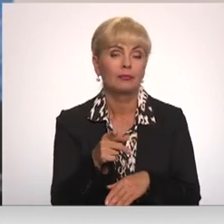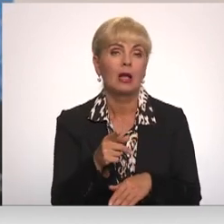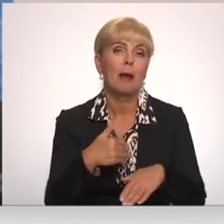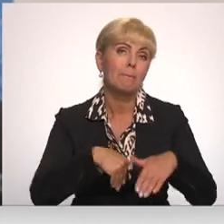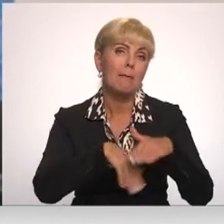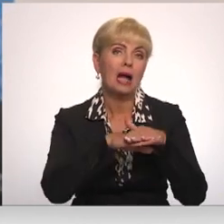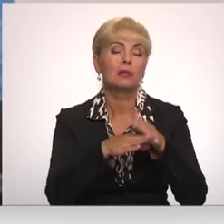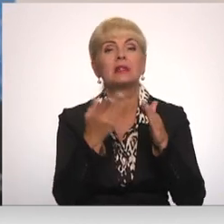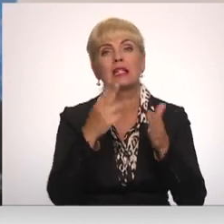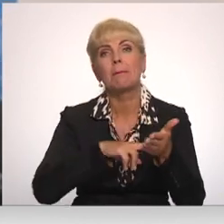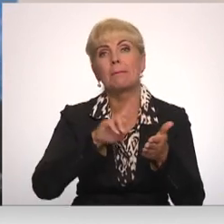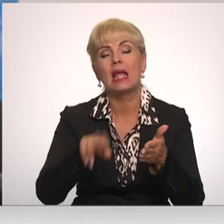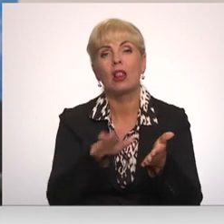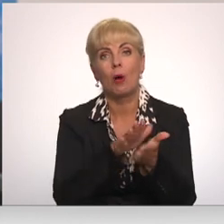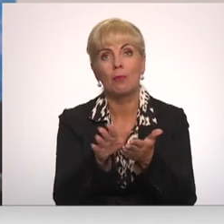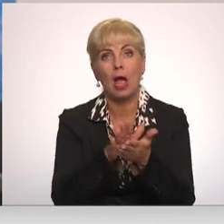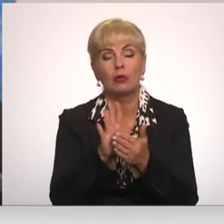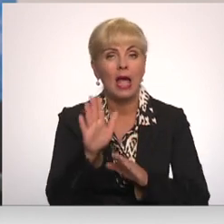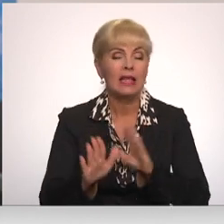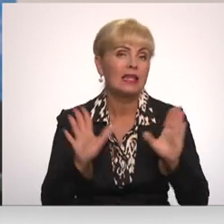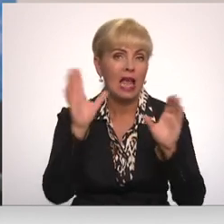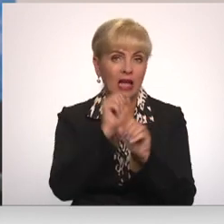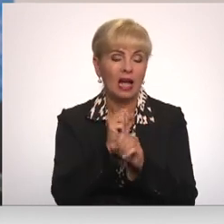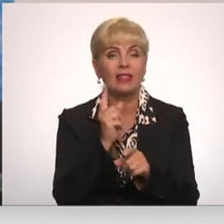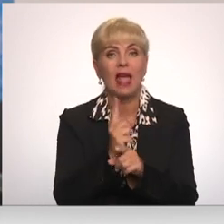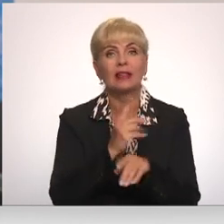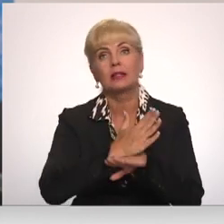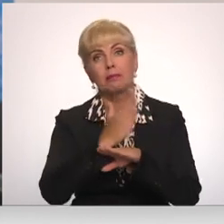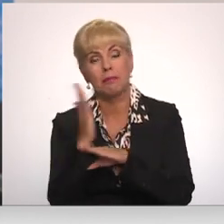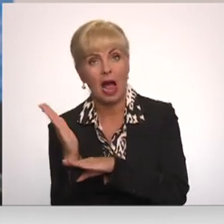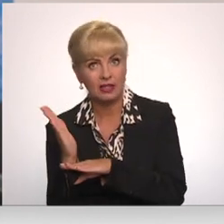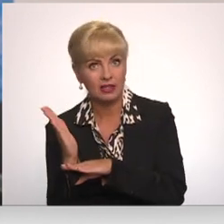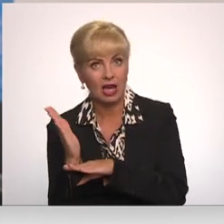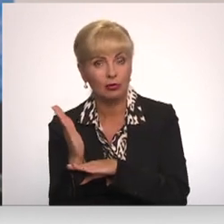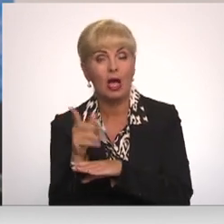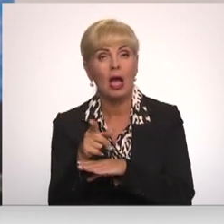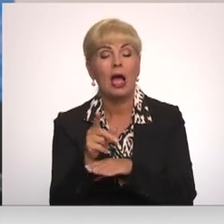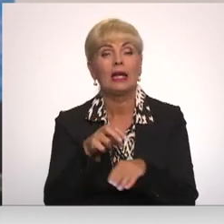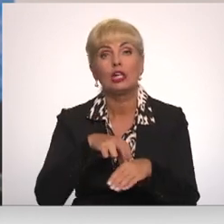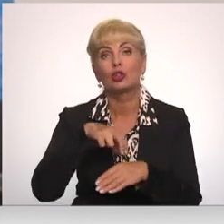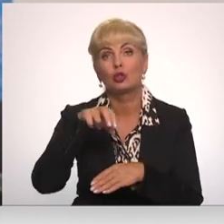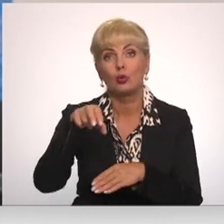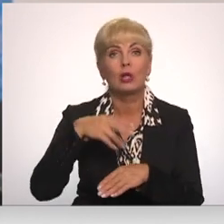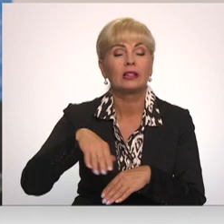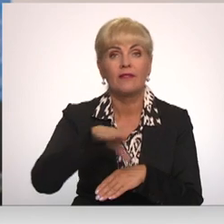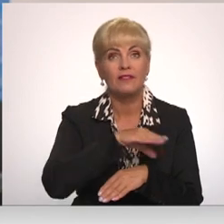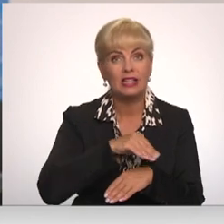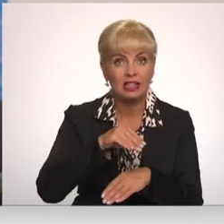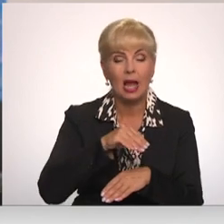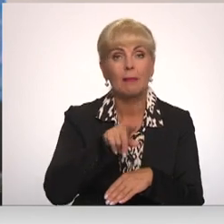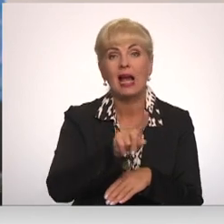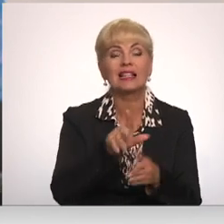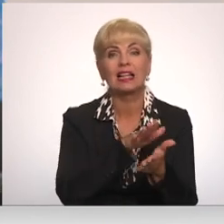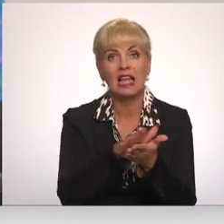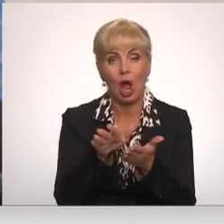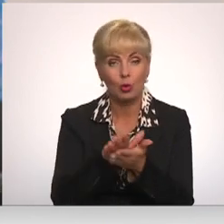maksimāli pieļaujamu patēriņu, respektīvi dienas patēriņš, ko nedrīkst pārsniegt. Un izsūtam visiem iesaistītiem